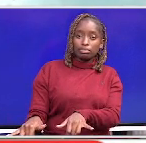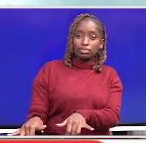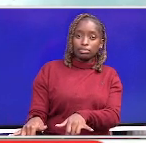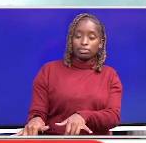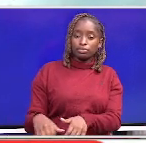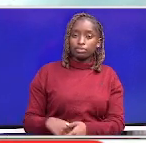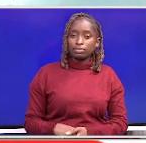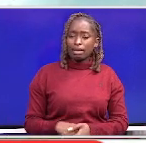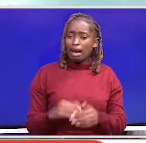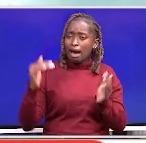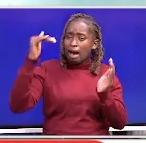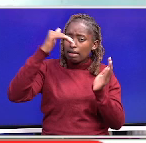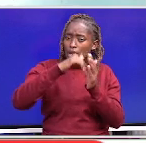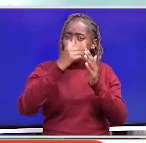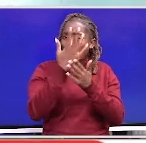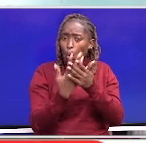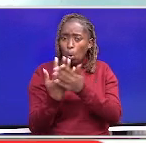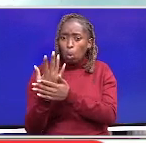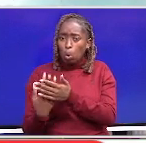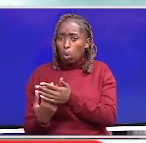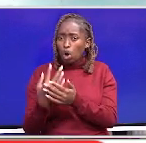shedding of the blood